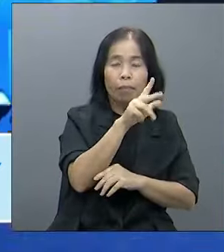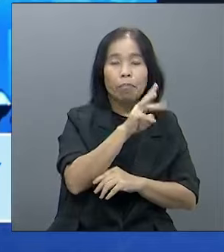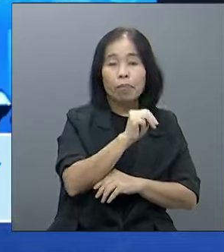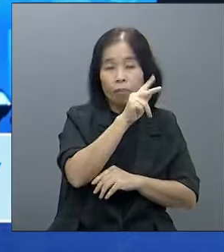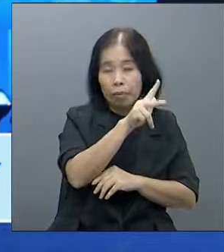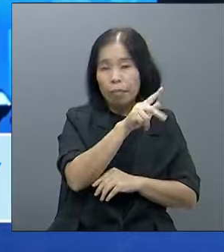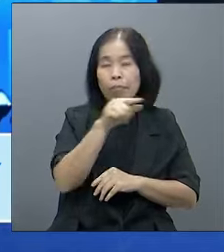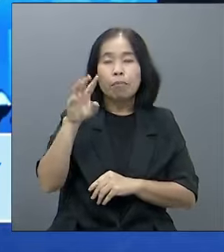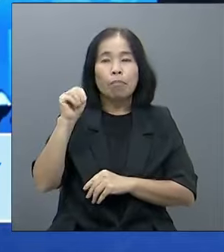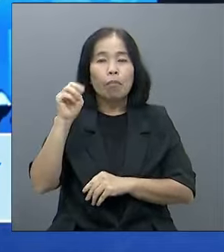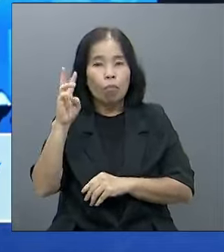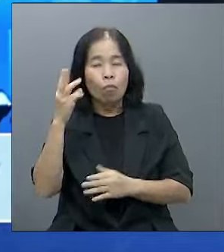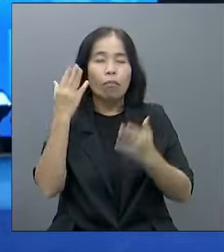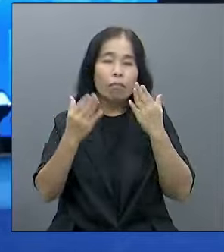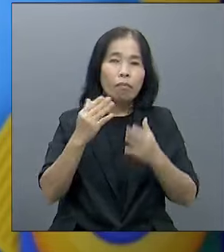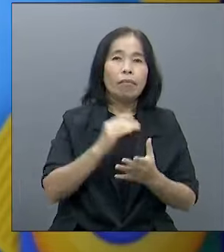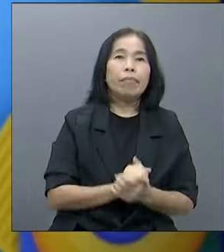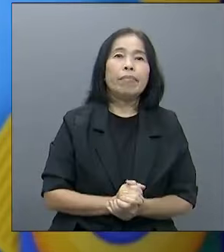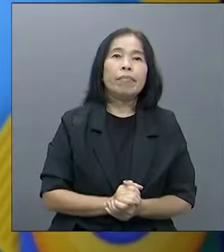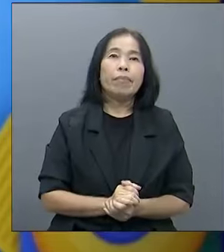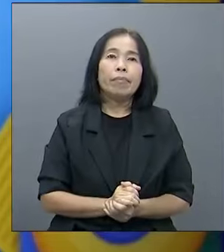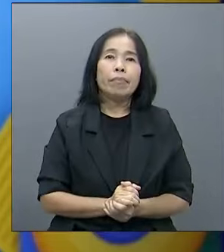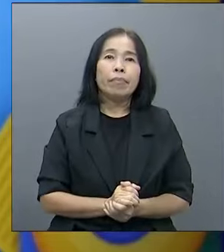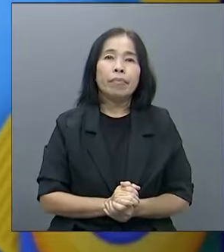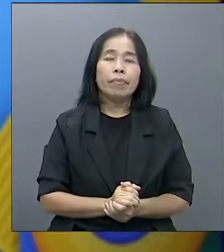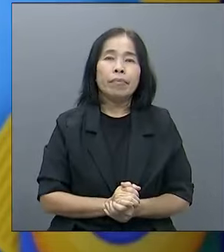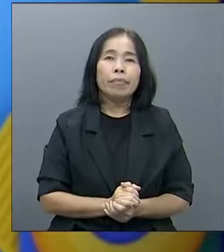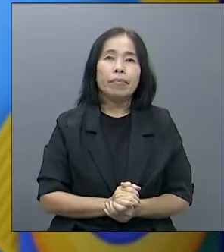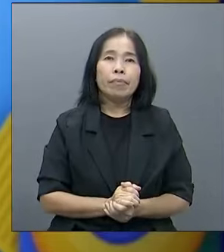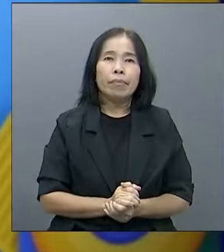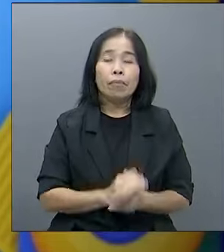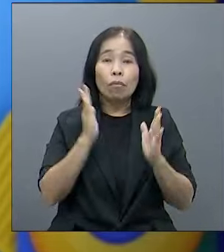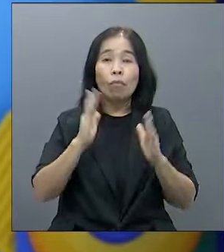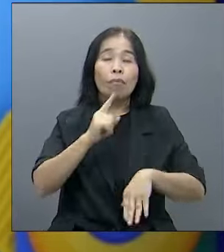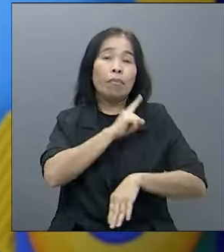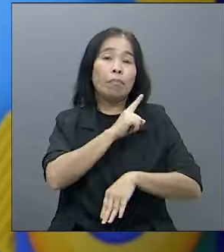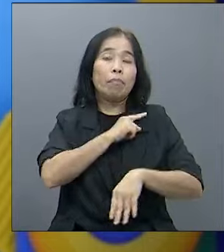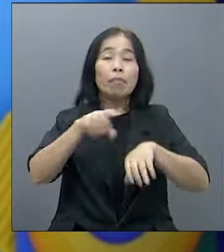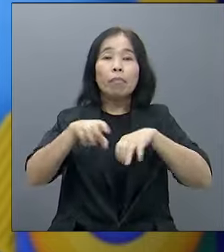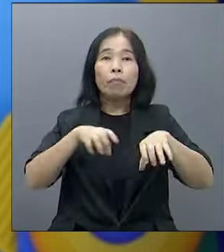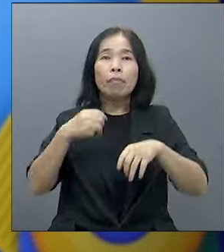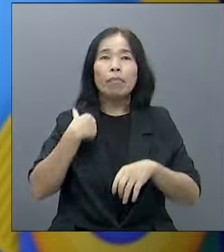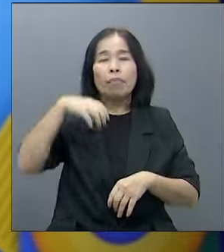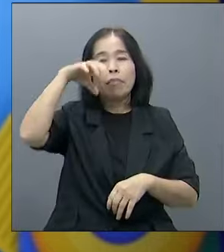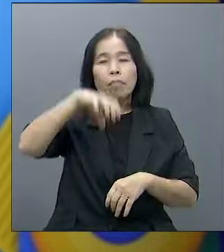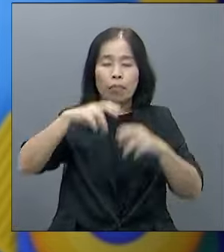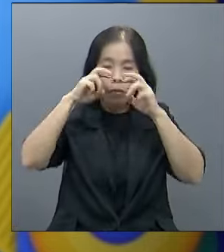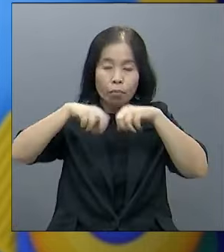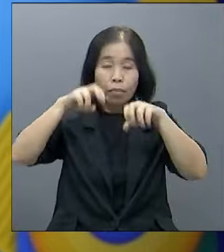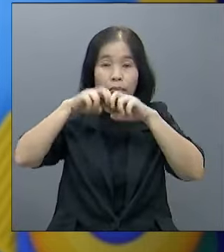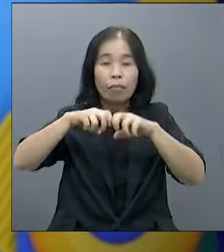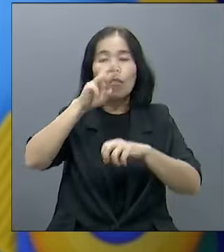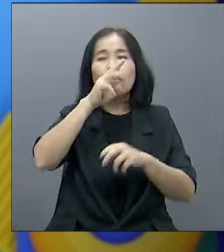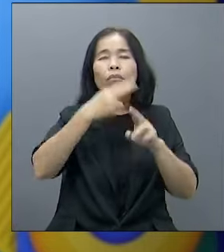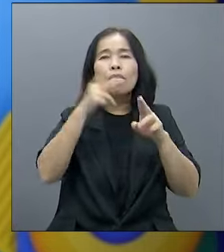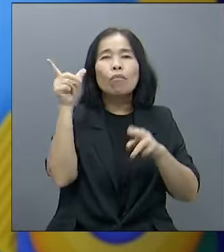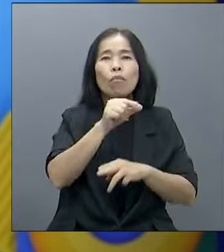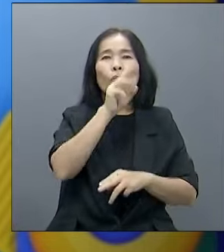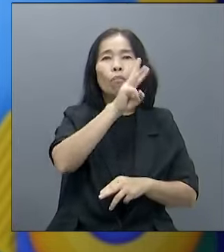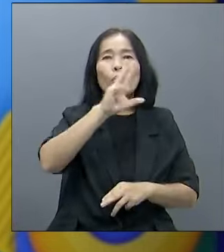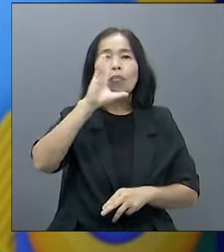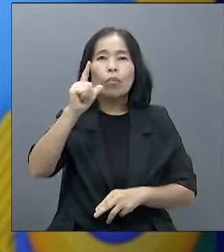ไปฟังเสียงจากผู้จัดงานกันหน่อยครับ กระทรวงอุดมศึกษาโดยสำนักงานการวิจัยแห่งชาติเนี่ยมีโครง